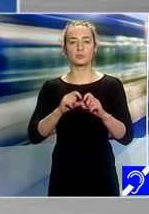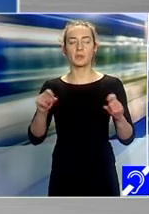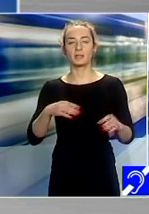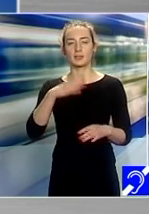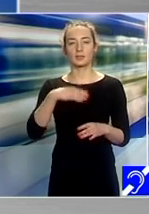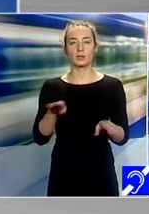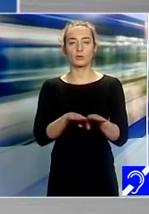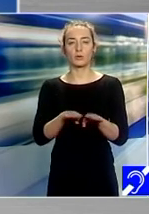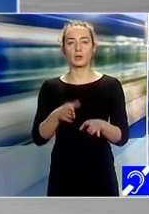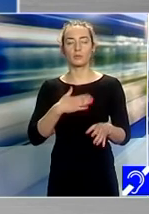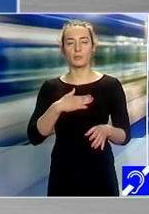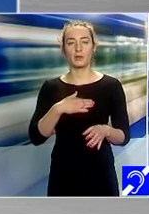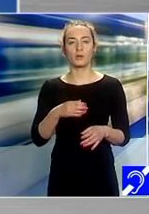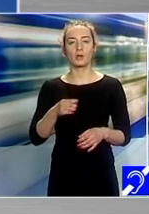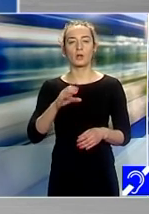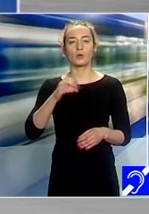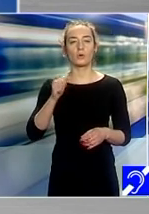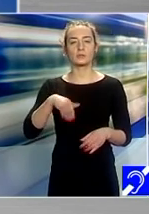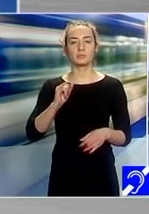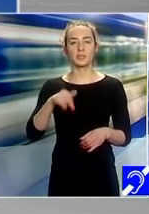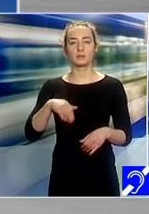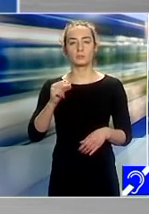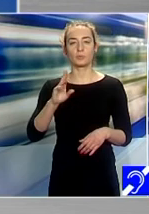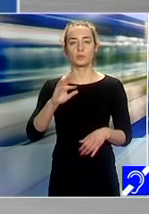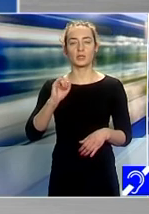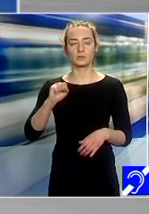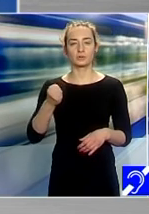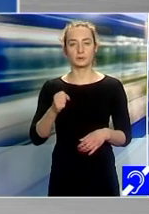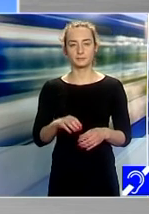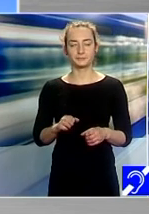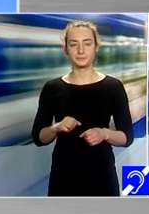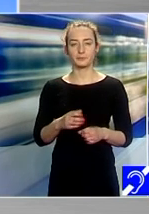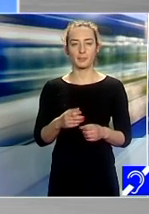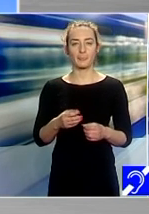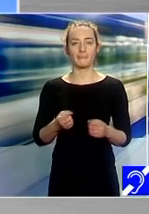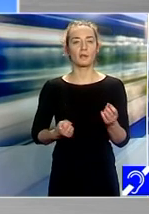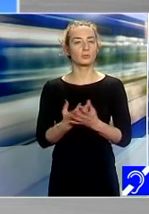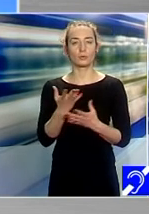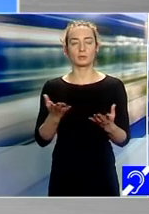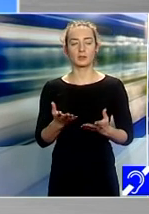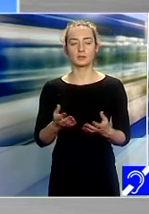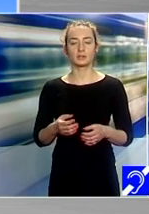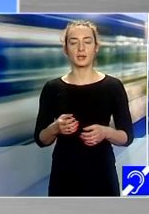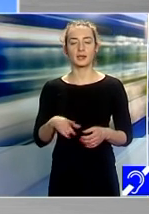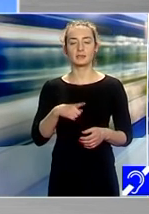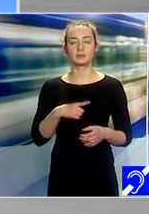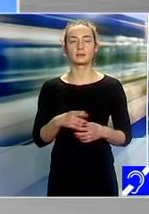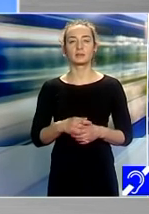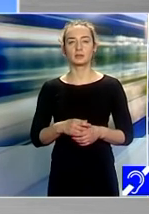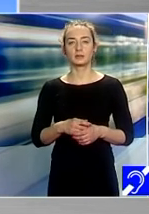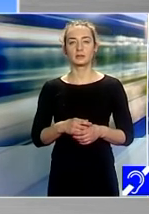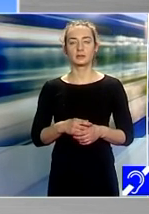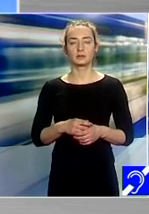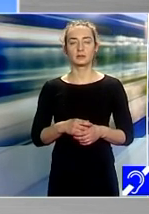de la colegul meu Cosmin Puri, jurnalist la Făclia. Bună, Cosmin! Noutățile! Bună ziua! Care ar fi